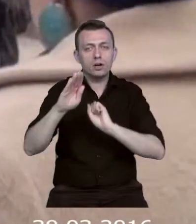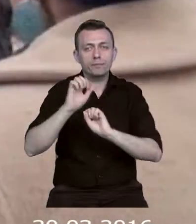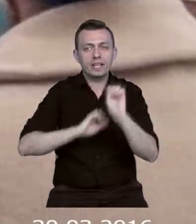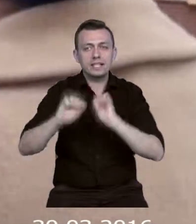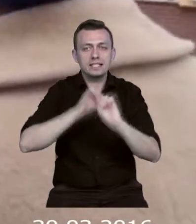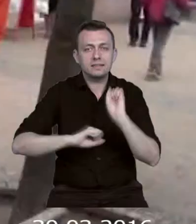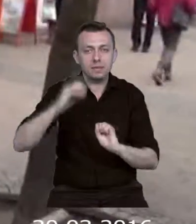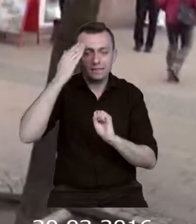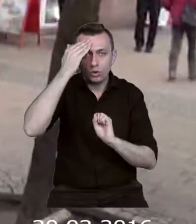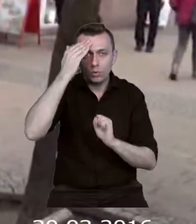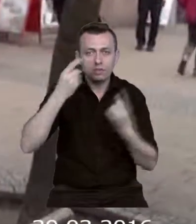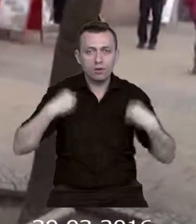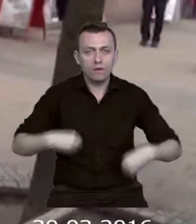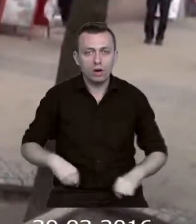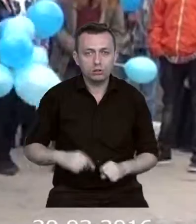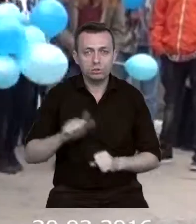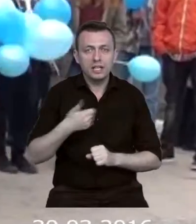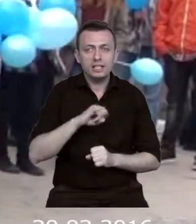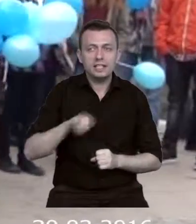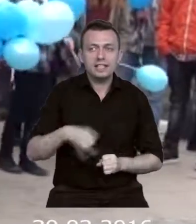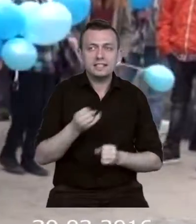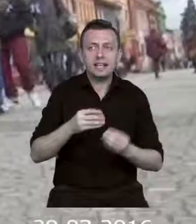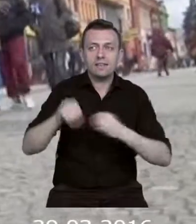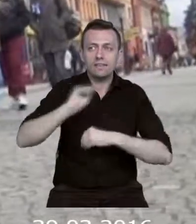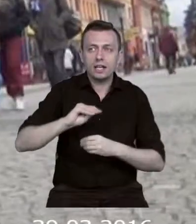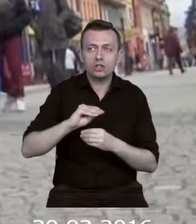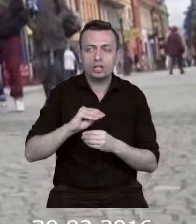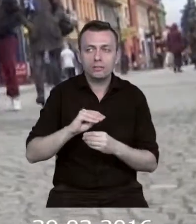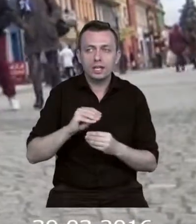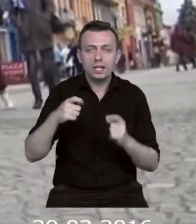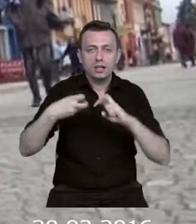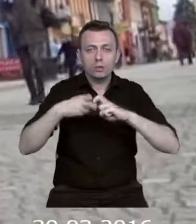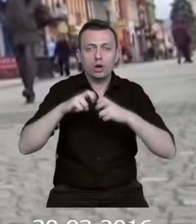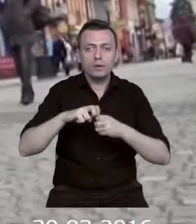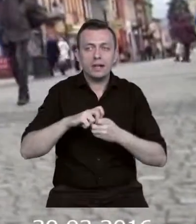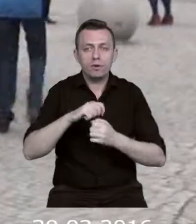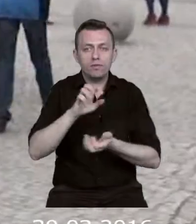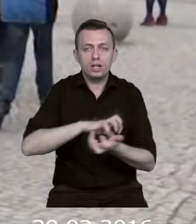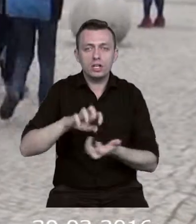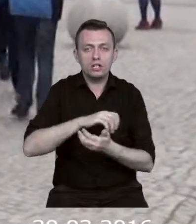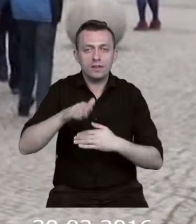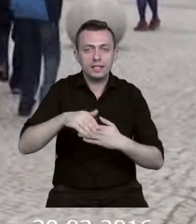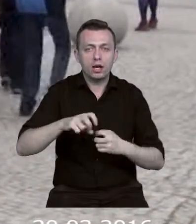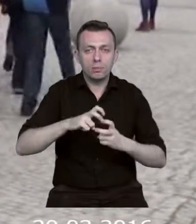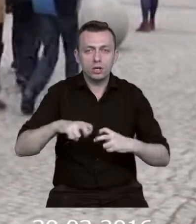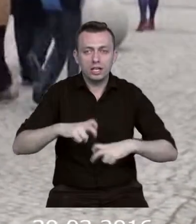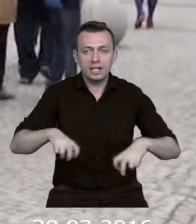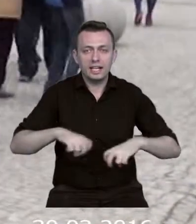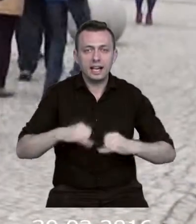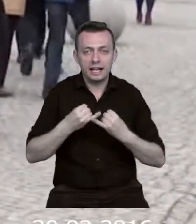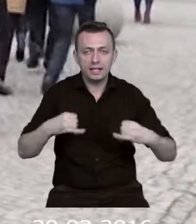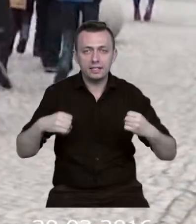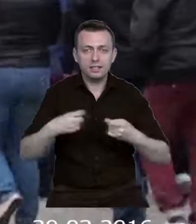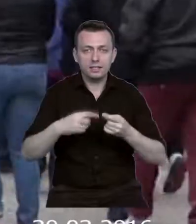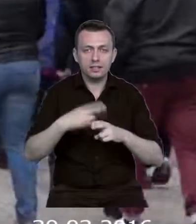uznało autyzm za jeden z najpoważniejszych problemów zdrowotnych świata, obok raka czy cukrzycy. Z tej okazji w Kutnie przejdzie